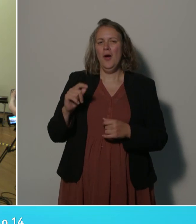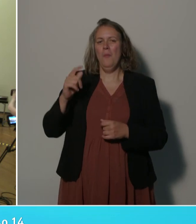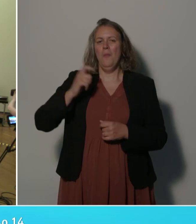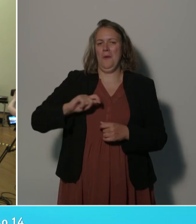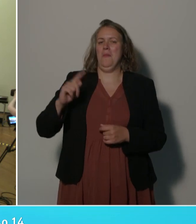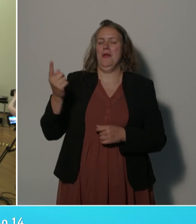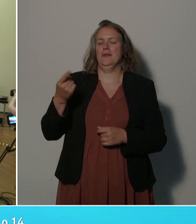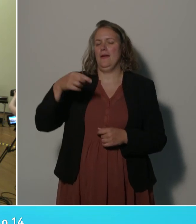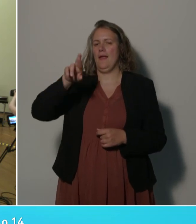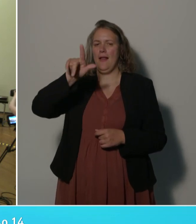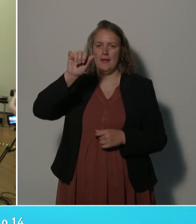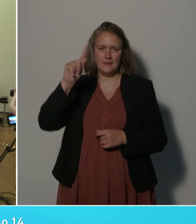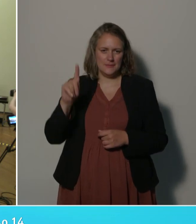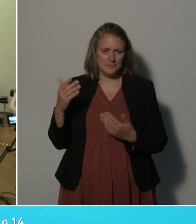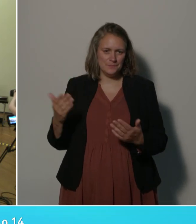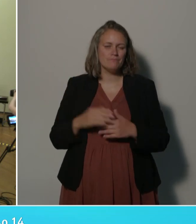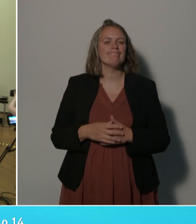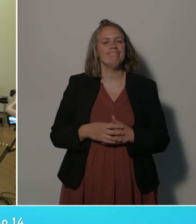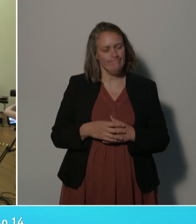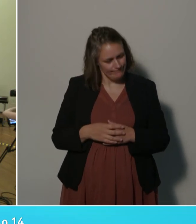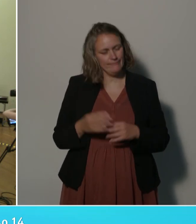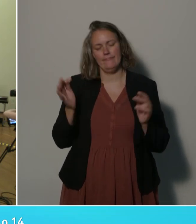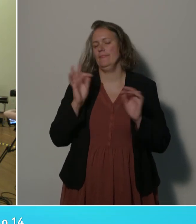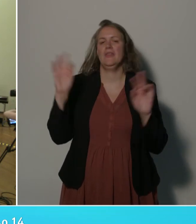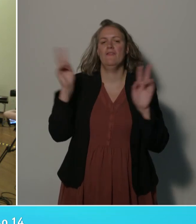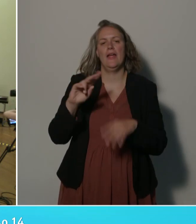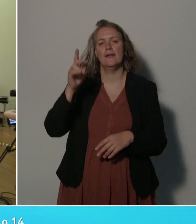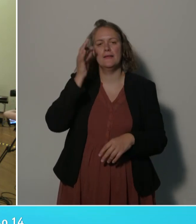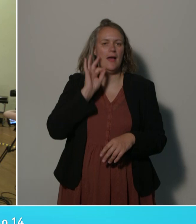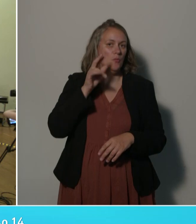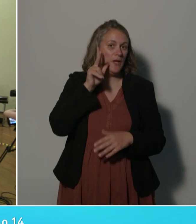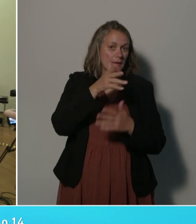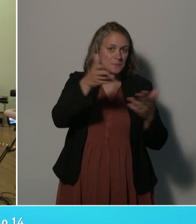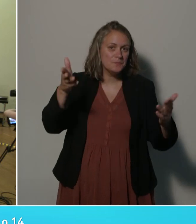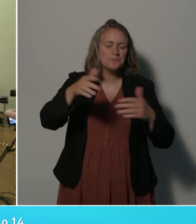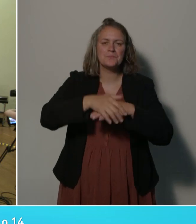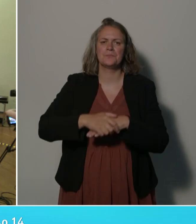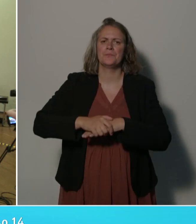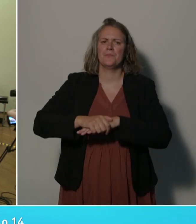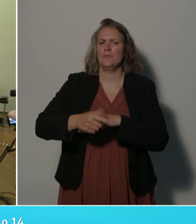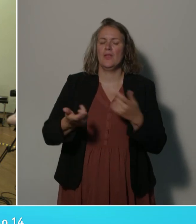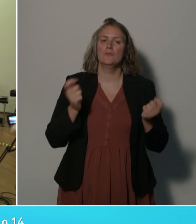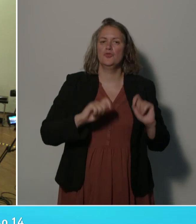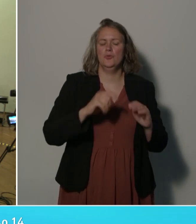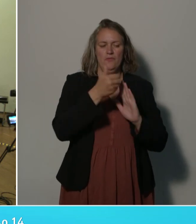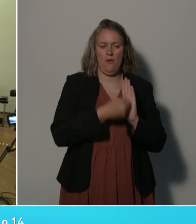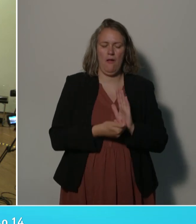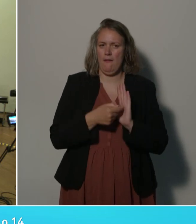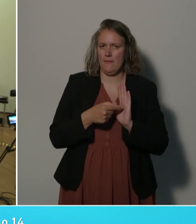Ja, sehr geehrte Damen und Herren, eine weitere Beschlussvorlage in Zusammenhang mit einem